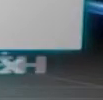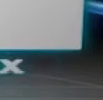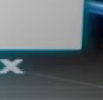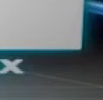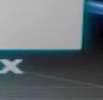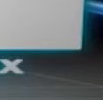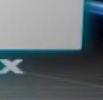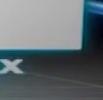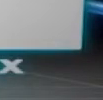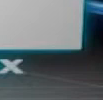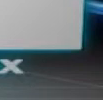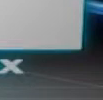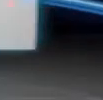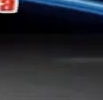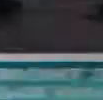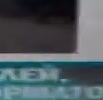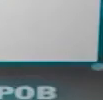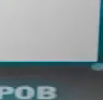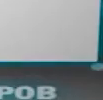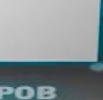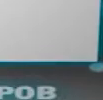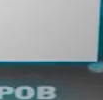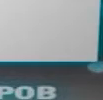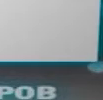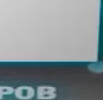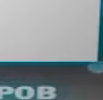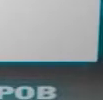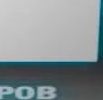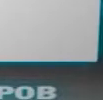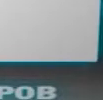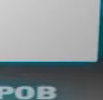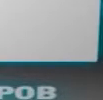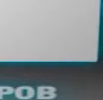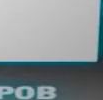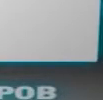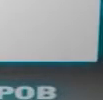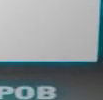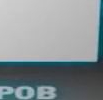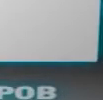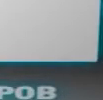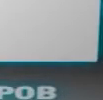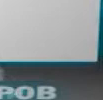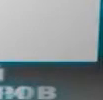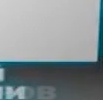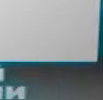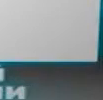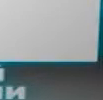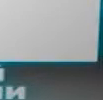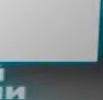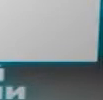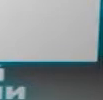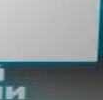арнайы мамандандырылған зертханада толық тексерістен өткізіледі. Техэнерго диагностика және жөндеу орталығы сапалы жөндеу, төзімділік